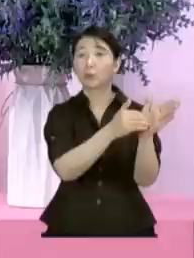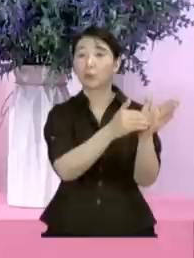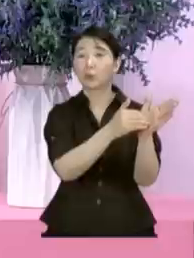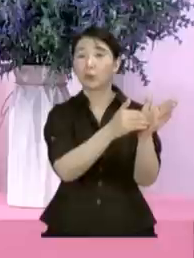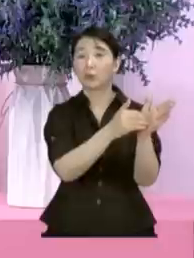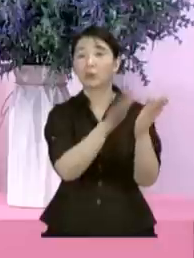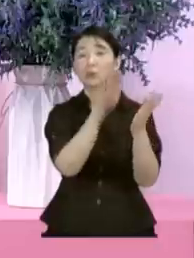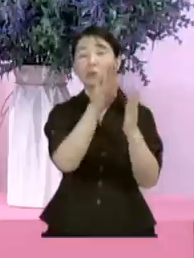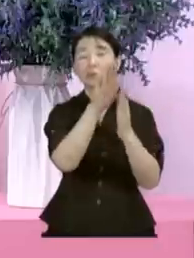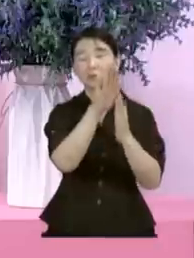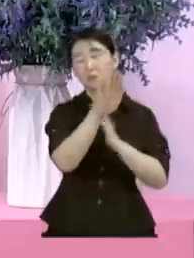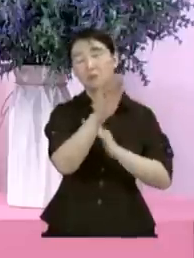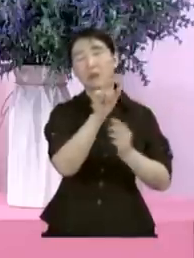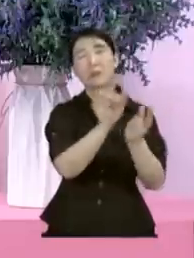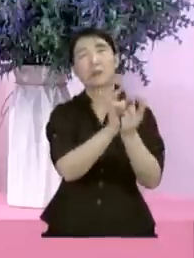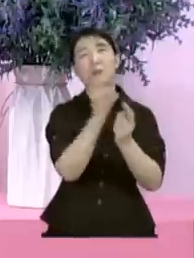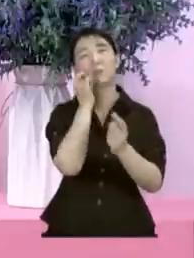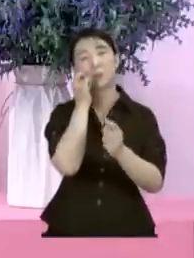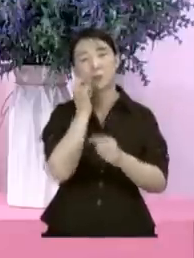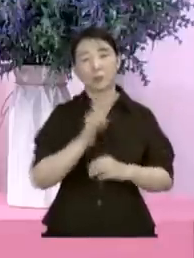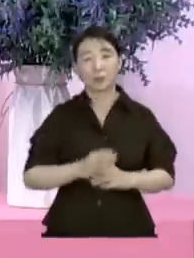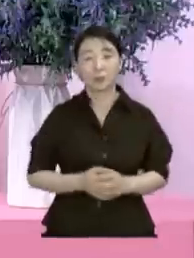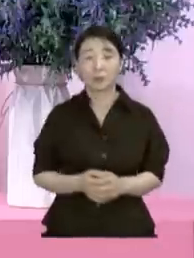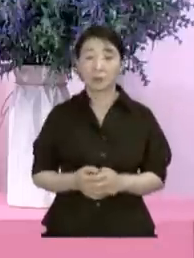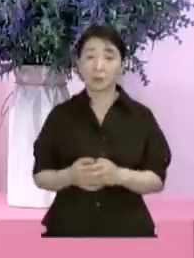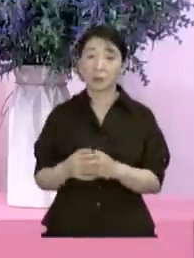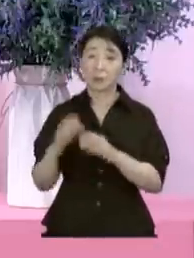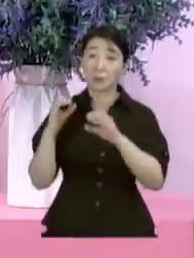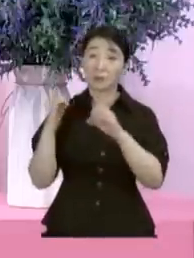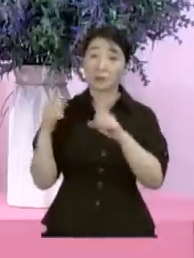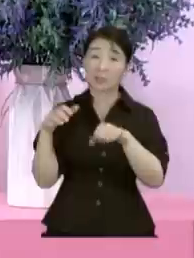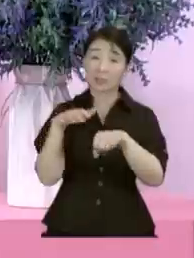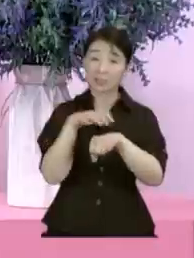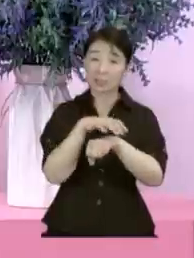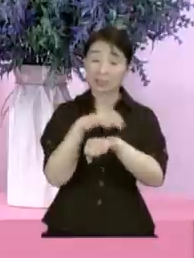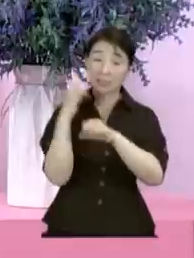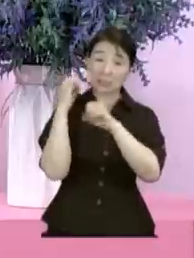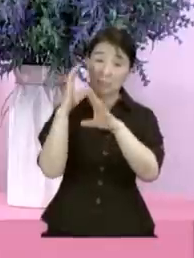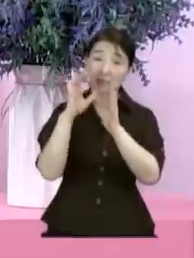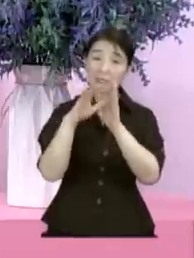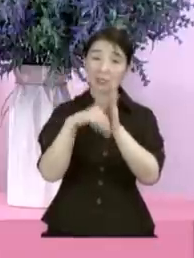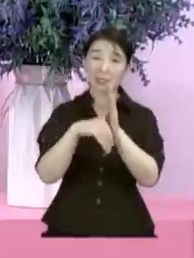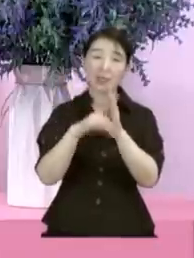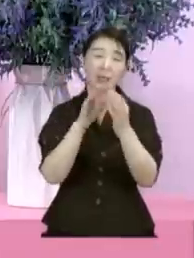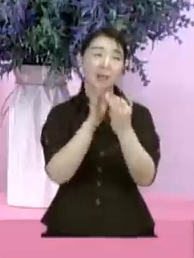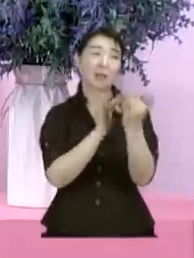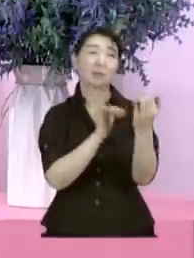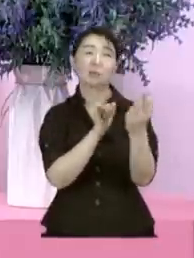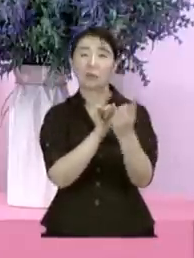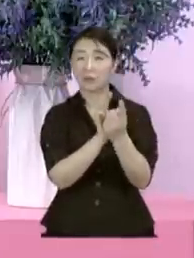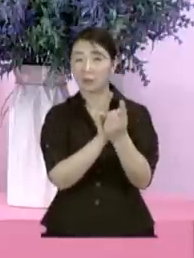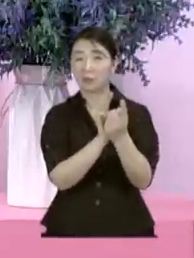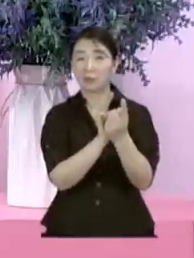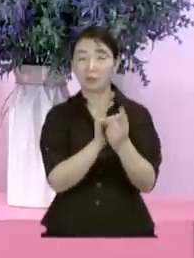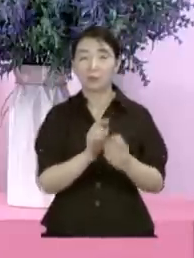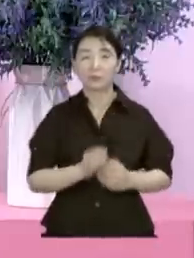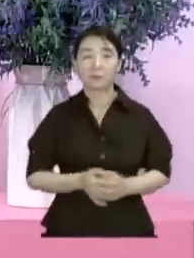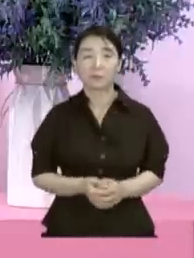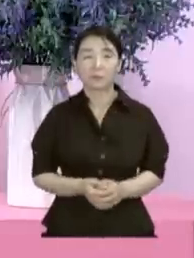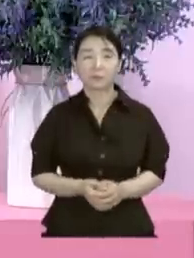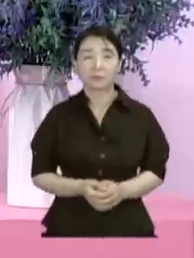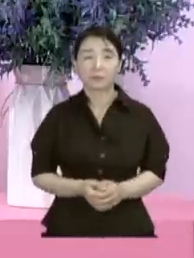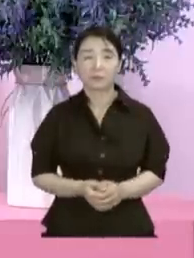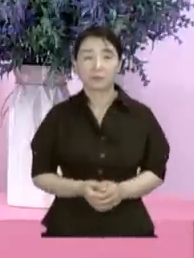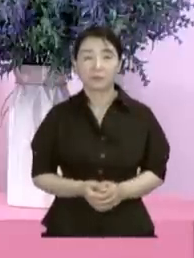부분은 마지막이었어요. 그리고 장례식장에 가서 이제 예. 그 가족들을 만났는데 그 우리 아까 제